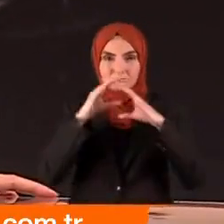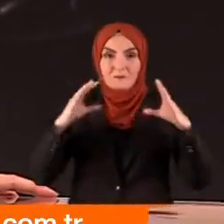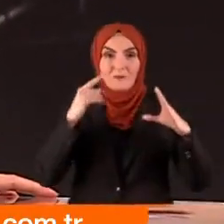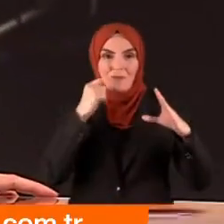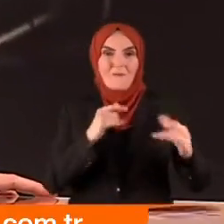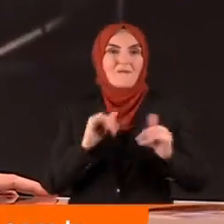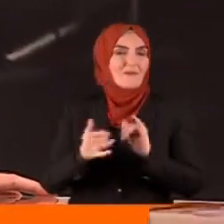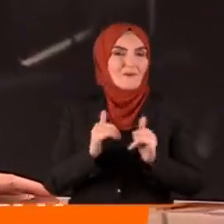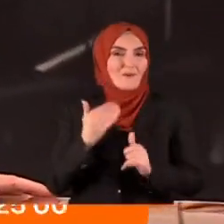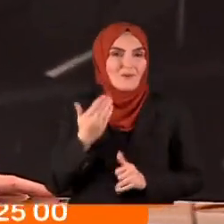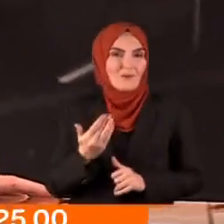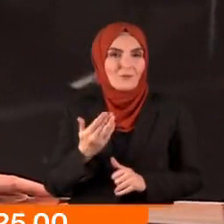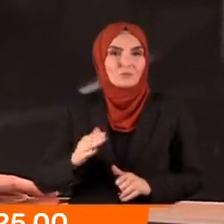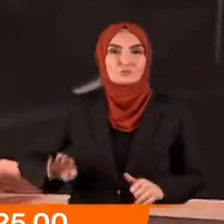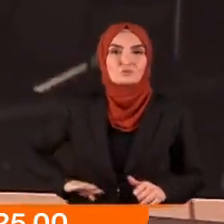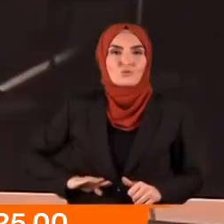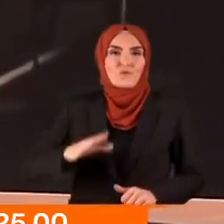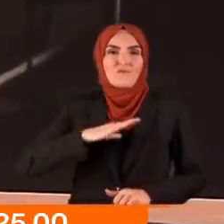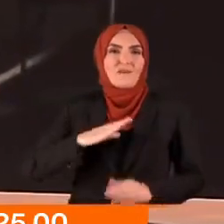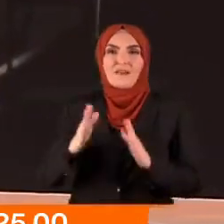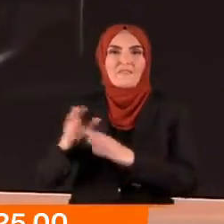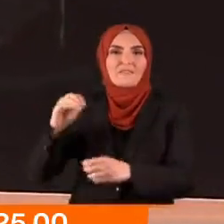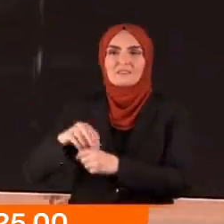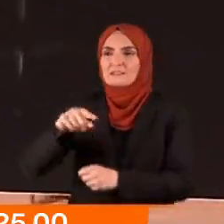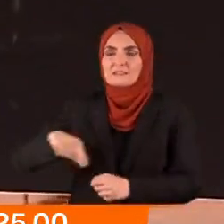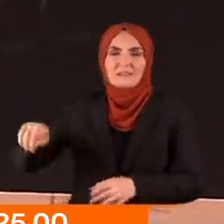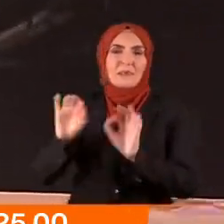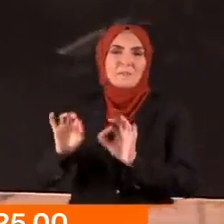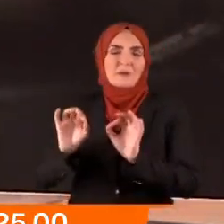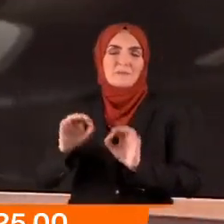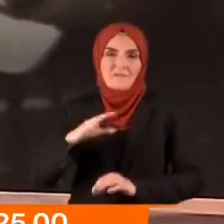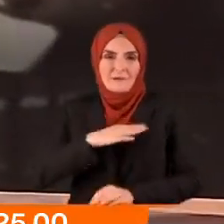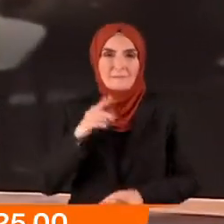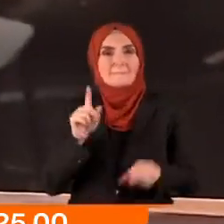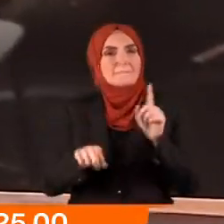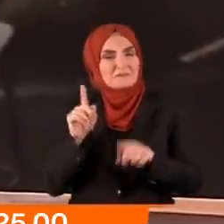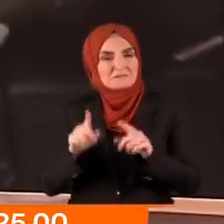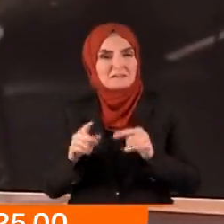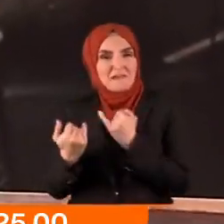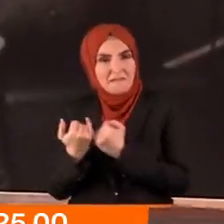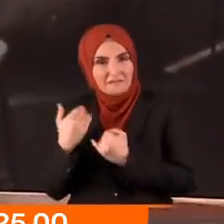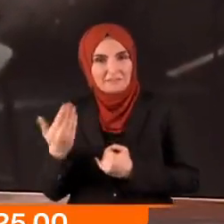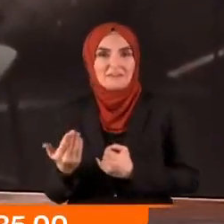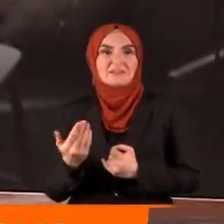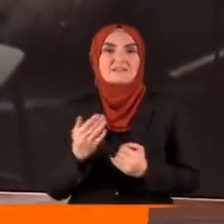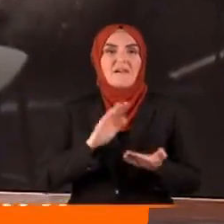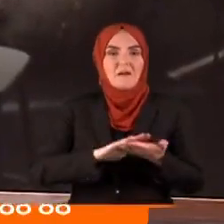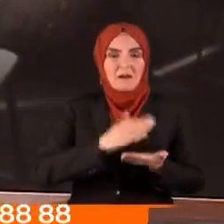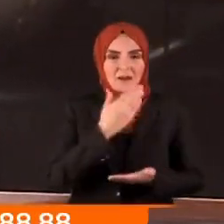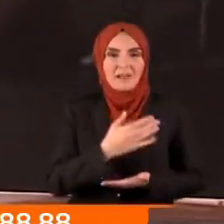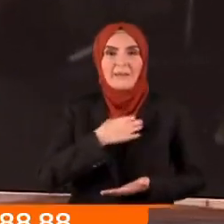Balonla oyun çocuk olan her evde oynanır. Kimi zaman kardeşle, kimi zaman arkadaşla, kimi zaman da anne babayla oynanır. Amaç da